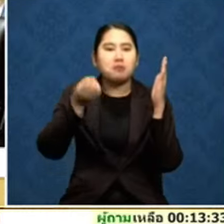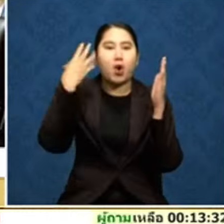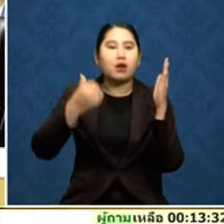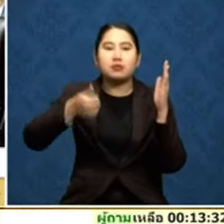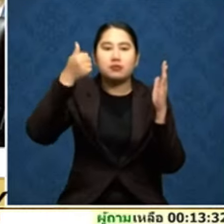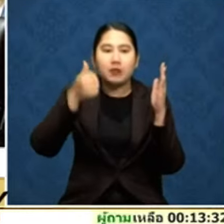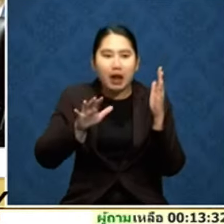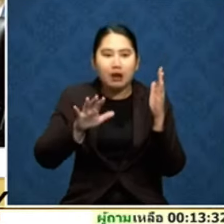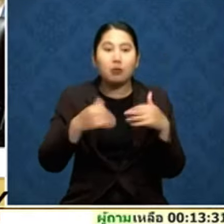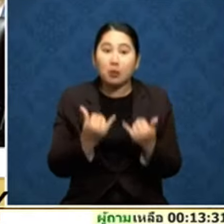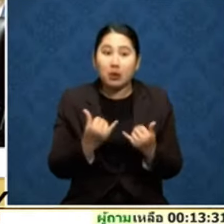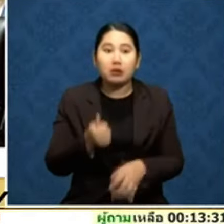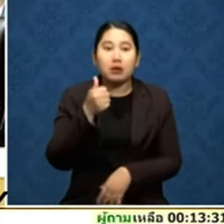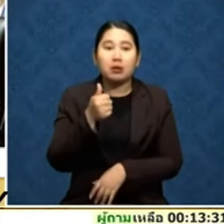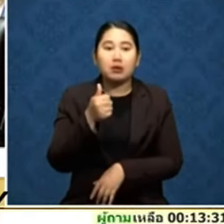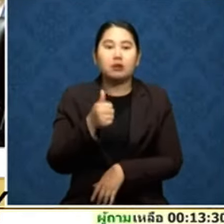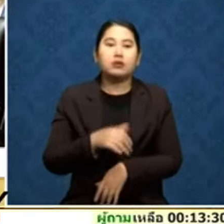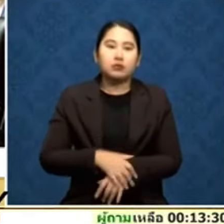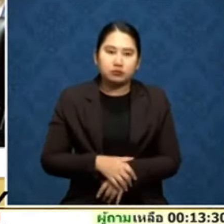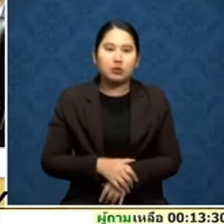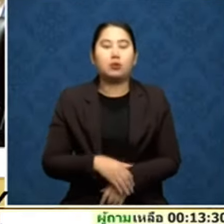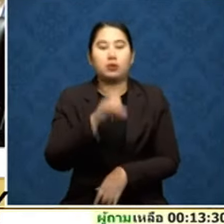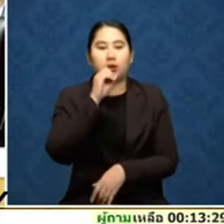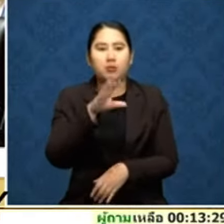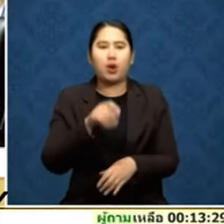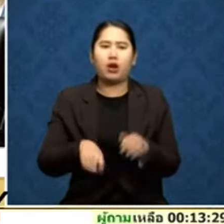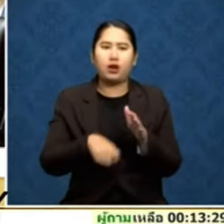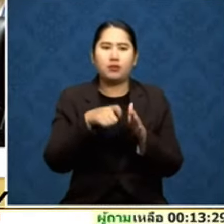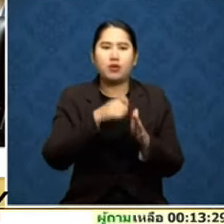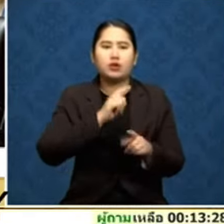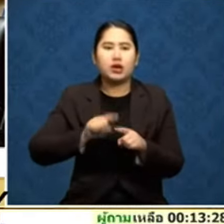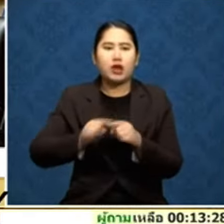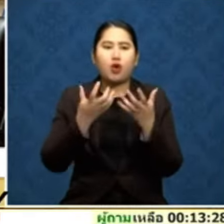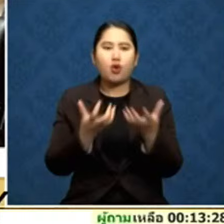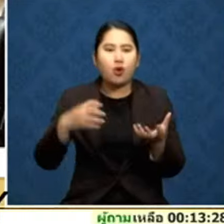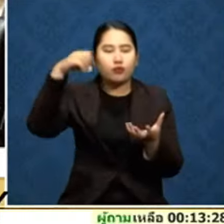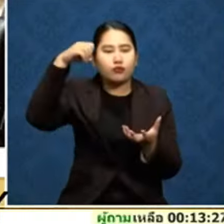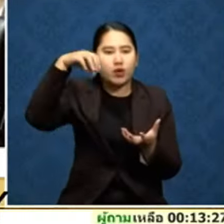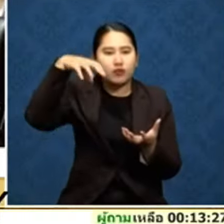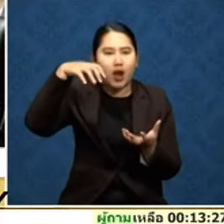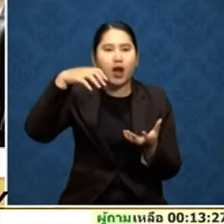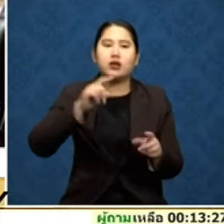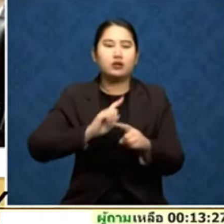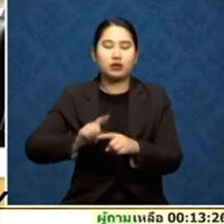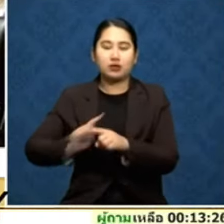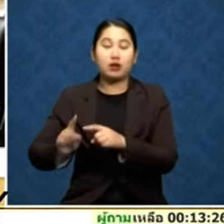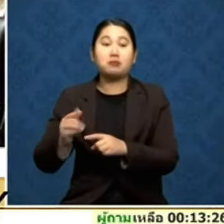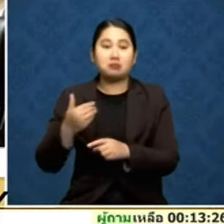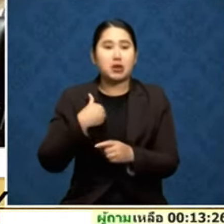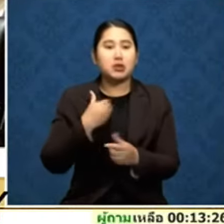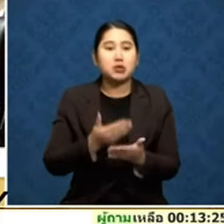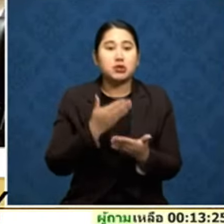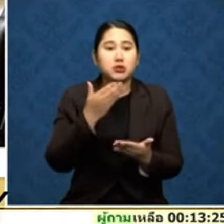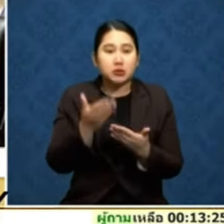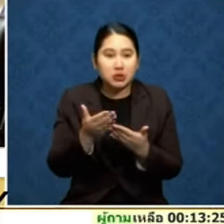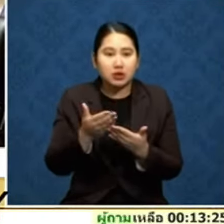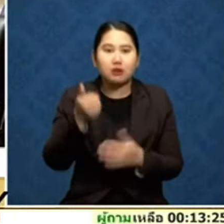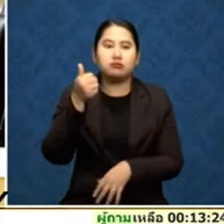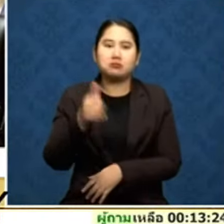อกว่าได้แล้วนะคะแล้วก็มีเงื่อนไขประหลาดเกี่ยวกับเครื่องใช้ไฟฟ้าอุปกรณ์อิเล็กทรอนิกส์นะคะบอกว่าจะใช้ซื้อไม่